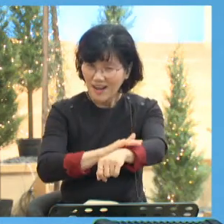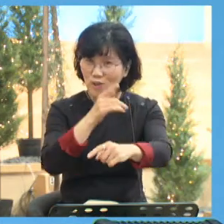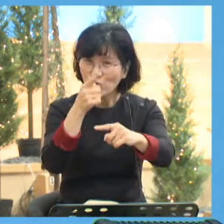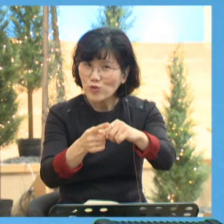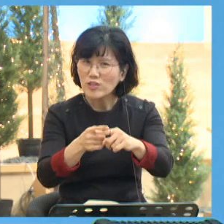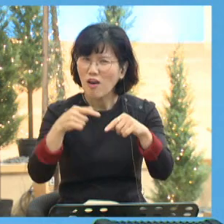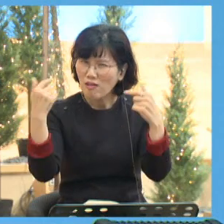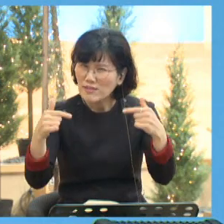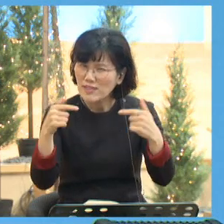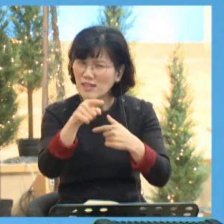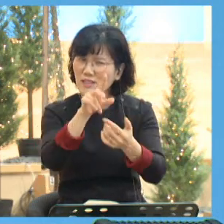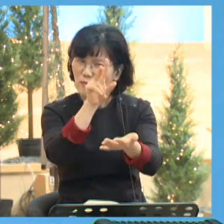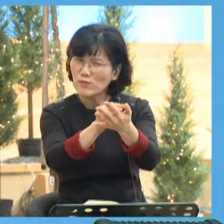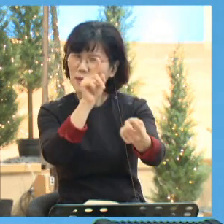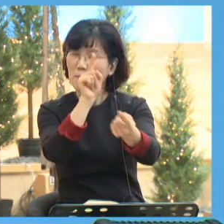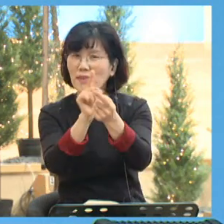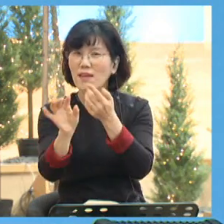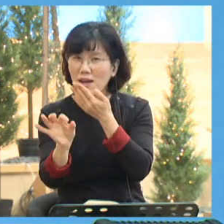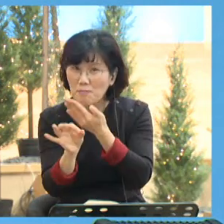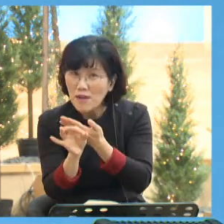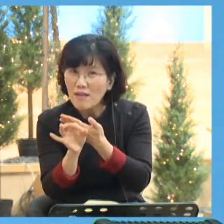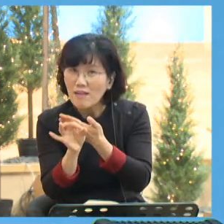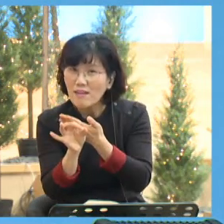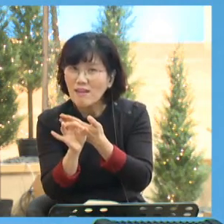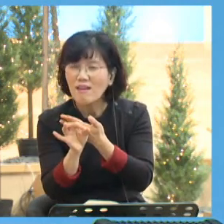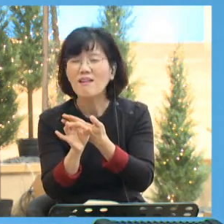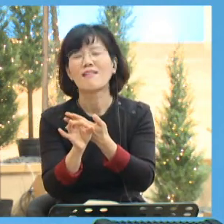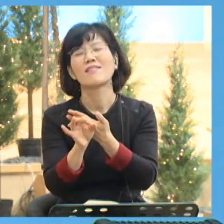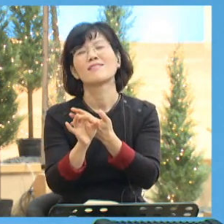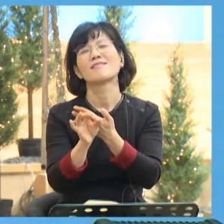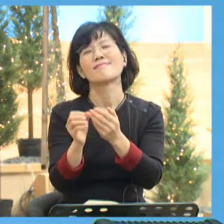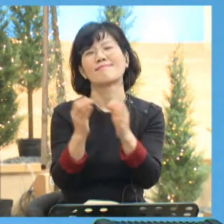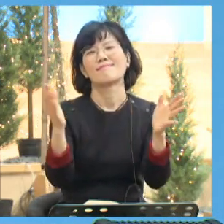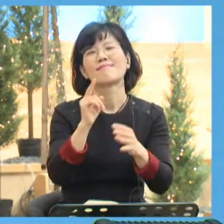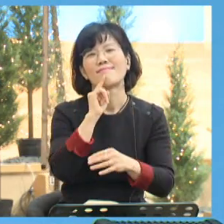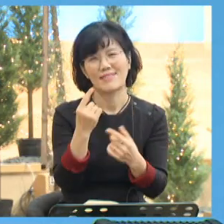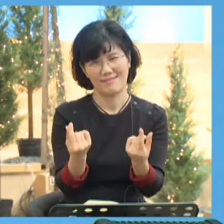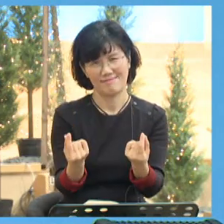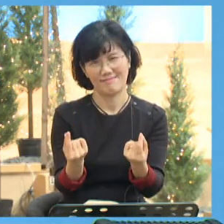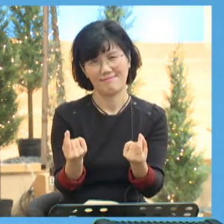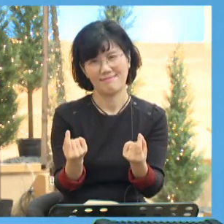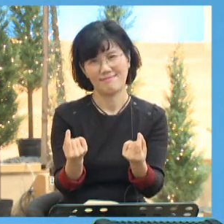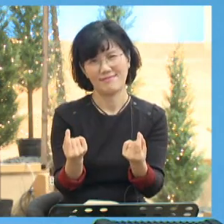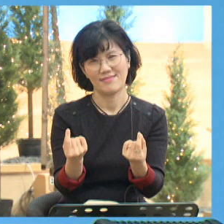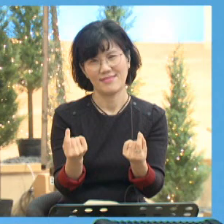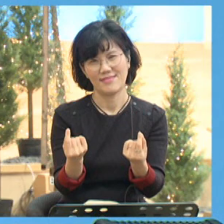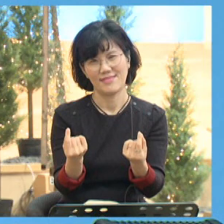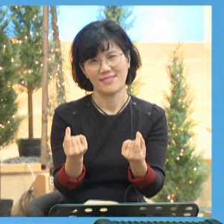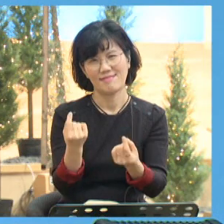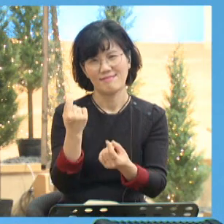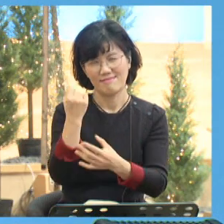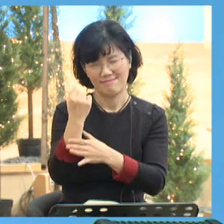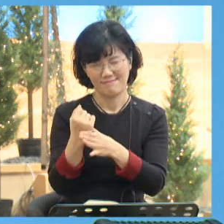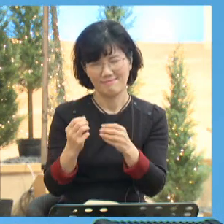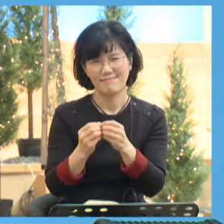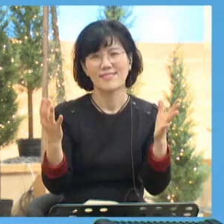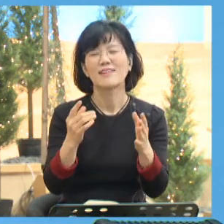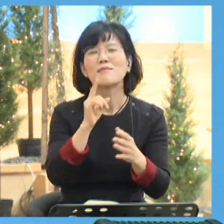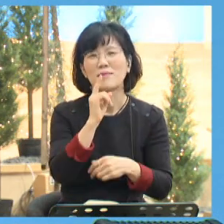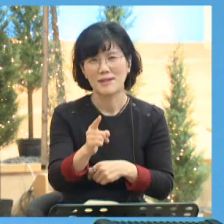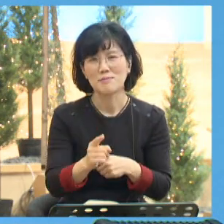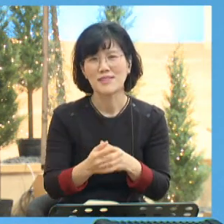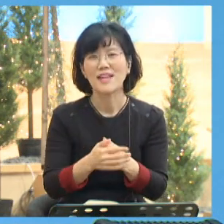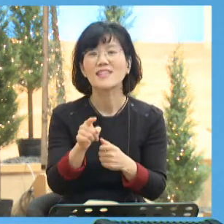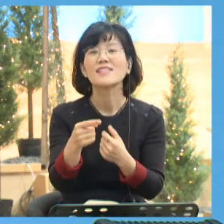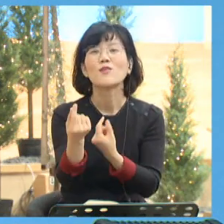언제나 그 문제의 걸리면 그 문제만 더 끌리면 걸려 넘어지는 터져버리는 고름이 막 쏟아진 그거 문제를